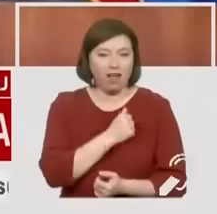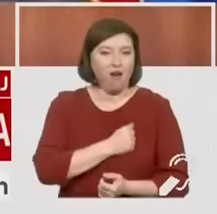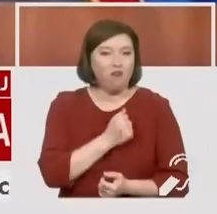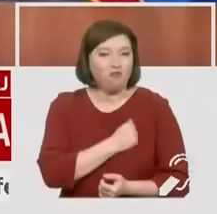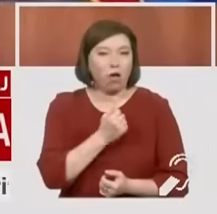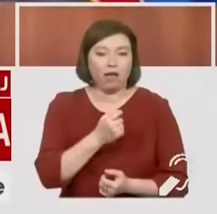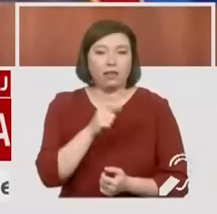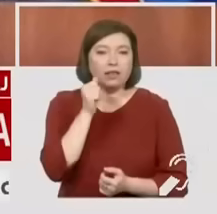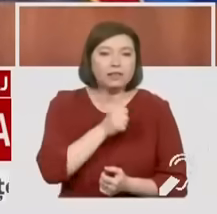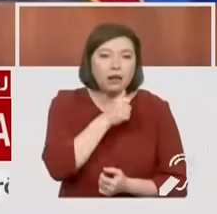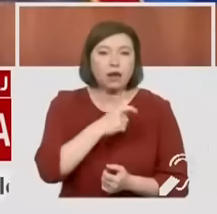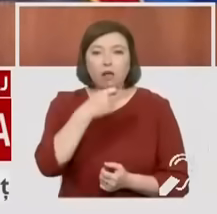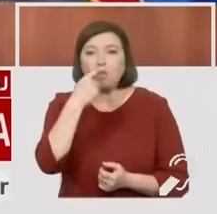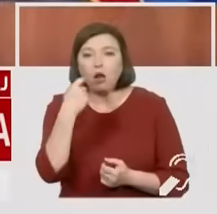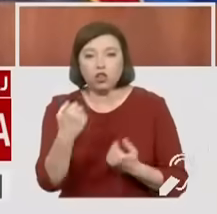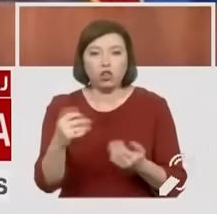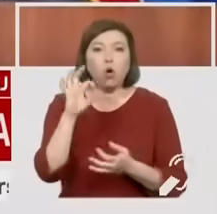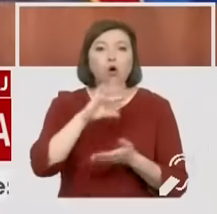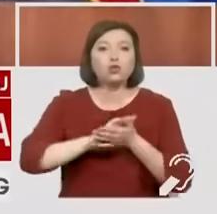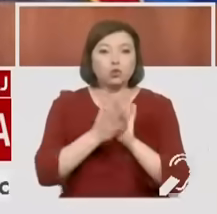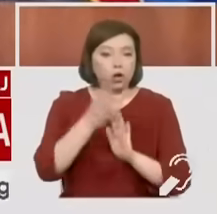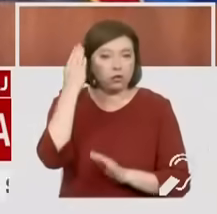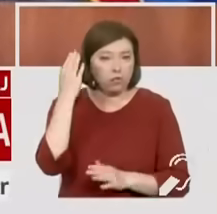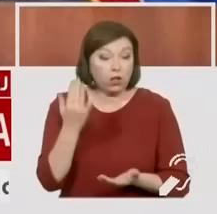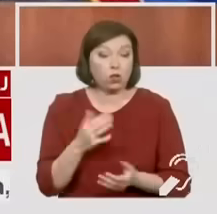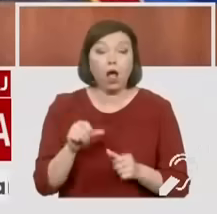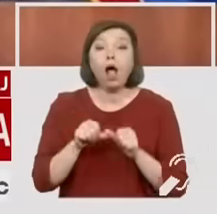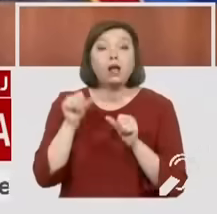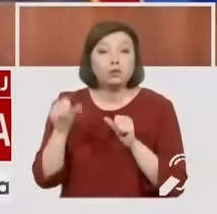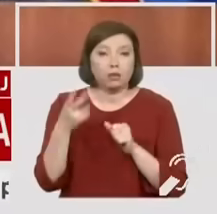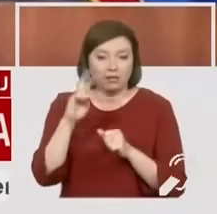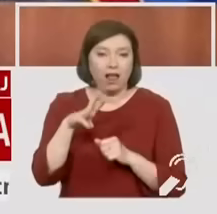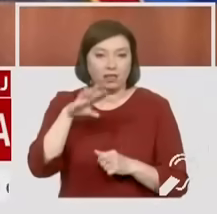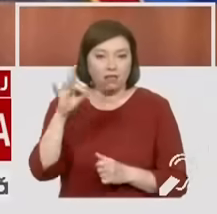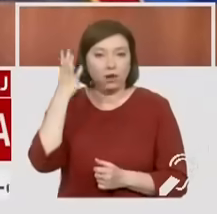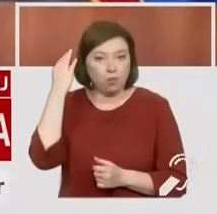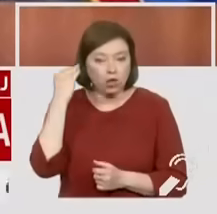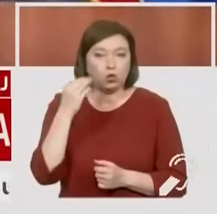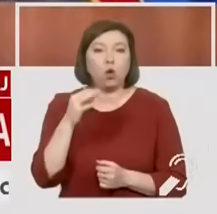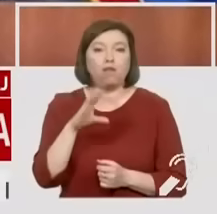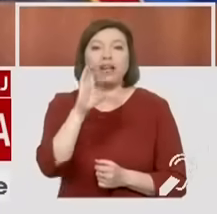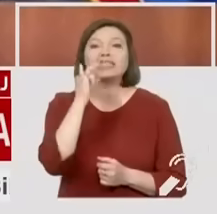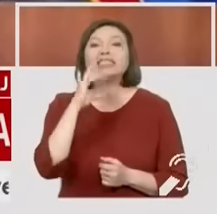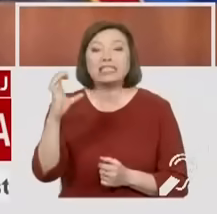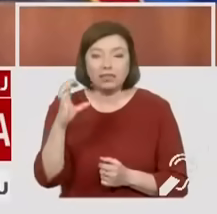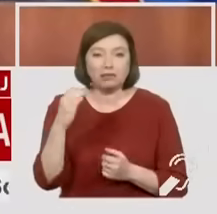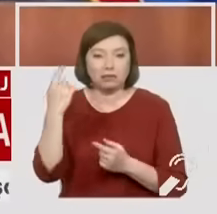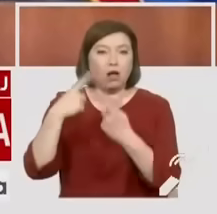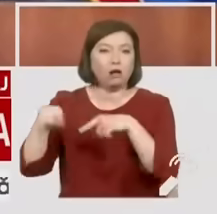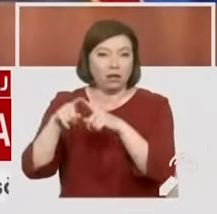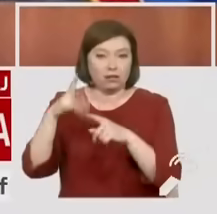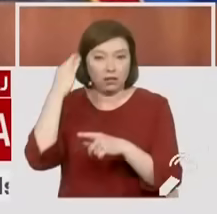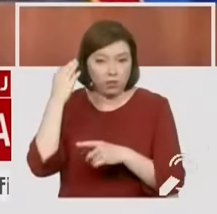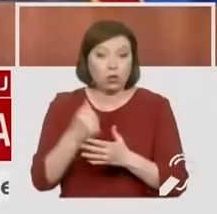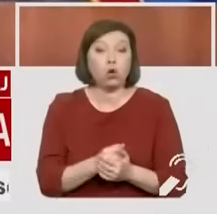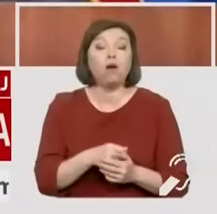și politic despre situația din Republica Moldova. În exclusivitate pentru TVR Moldova, Serviciul de Informații și Securitate de la